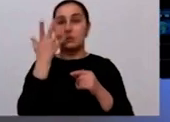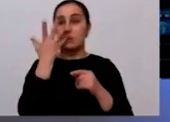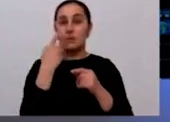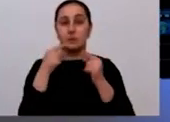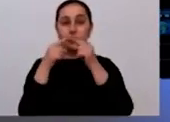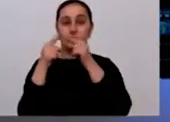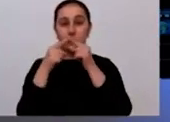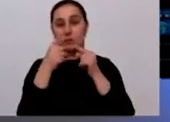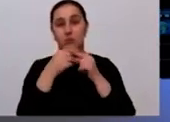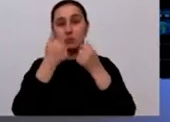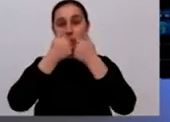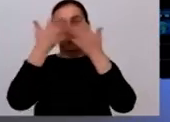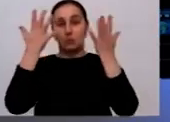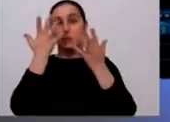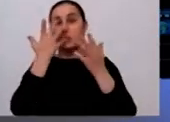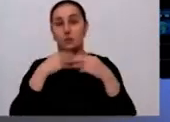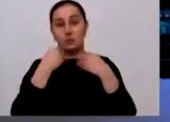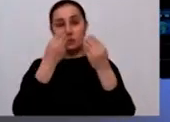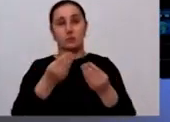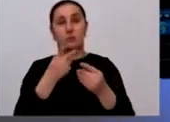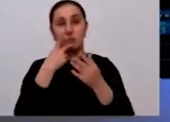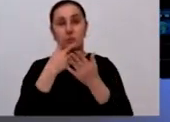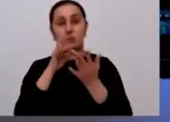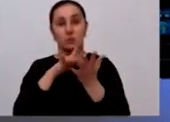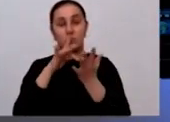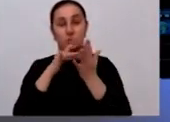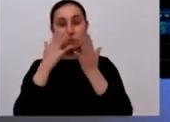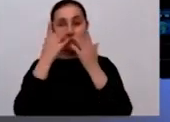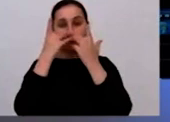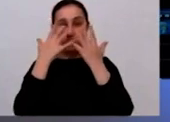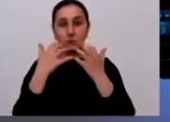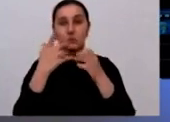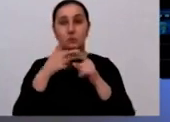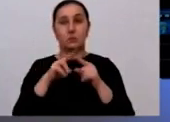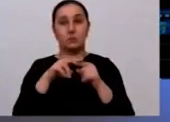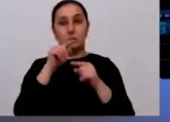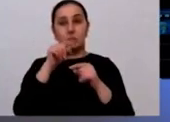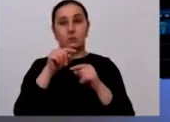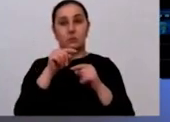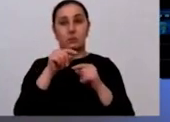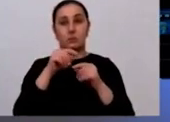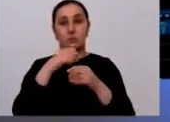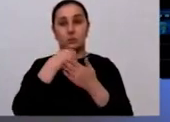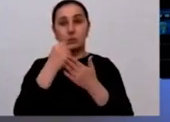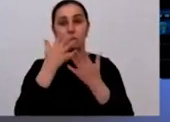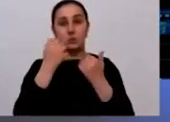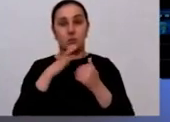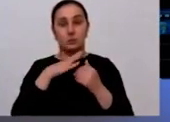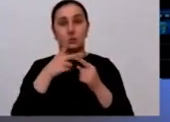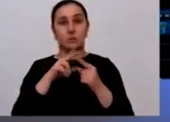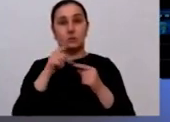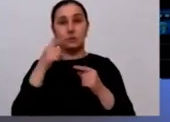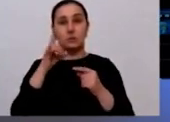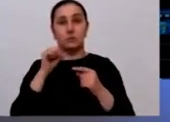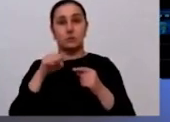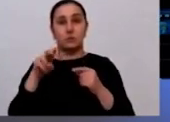burchak qismlariga ochiqroq rang beramiz. O'rta qismlariga to'qroq rang beramiz. Shuning uchun, demak, belgilab oldik va